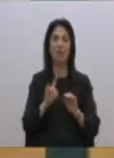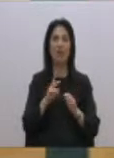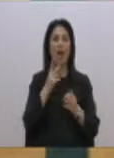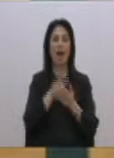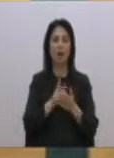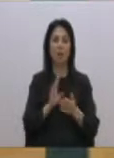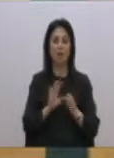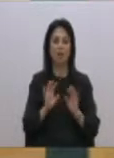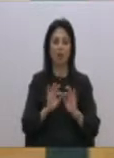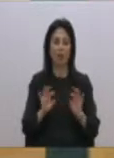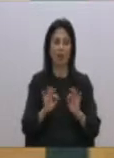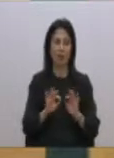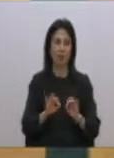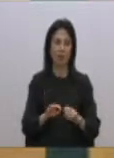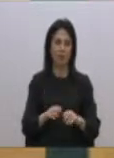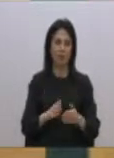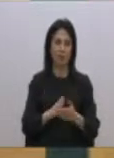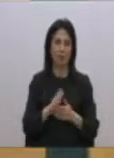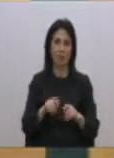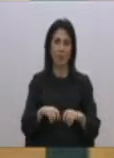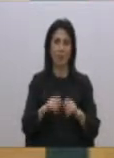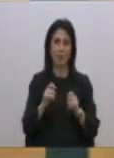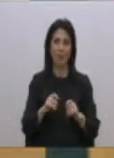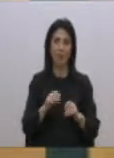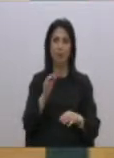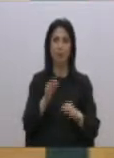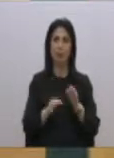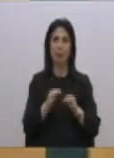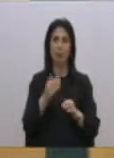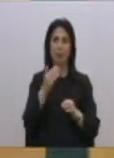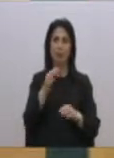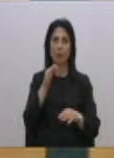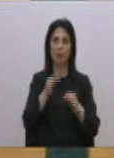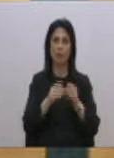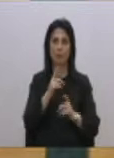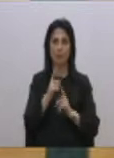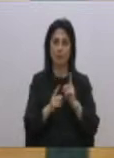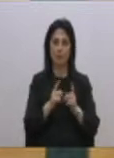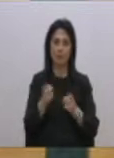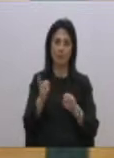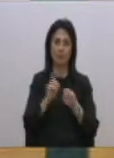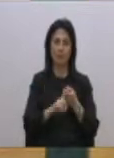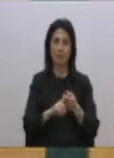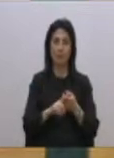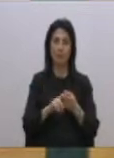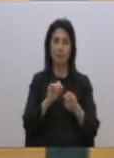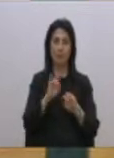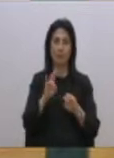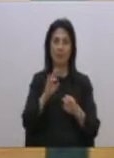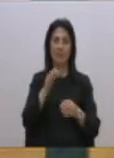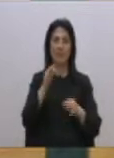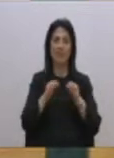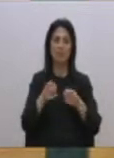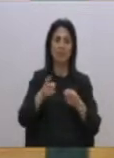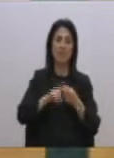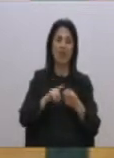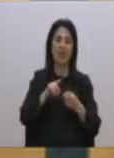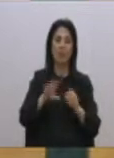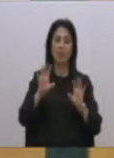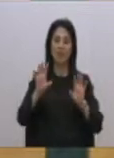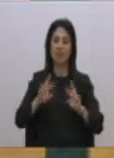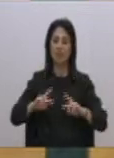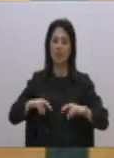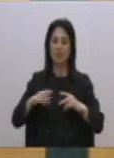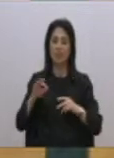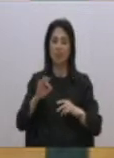მიიჩნევა პრინციპის დარღვევად. მოსამართლის მიერ სასამართლო რეფორმის შესახებ ან და მართვსაჯულებასთან დაკავშირებული საკანონმდებლო